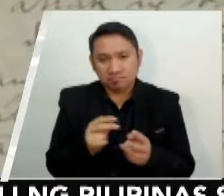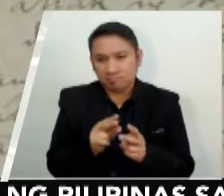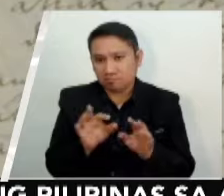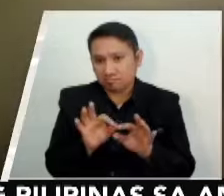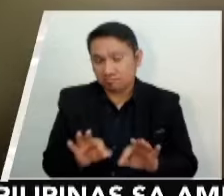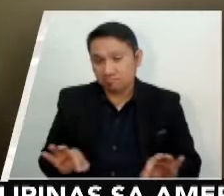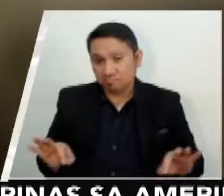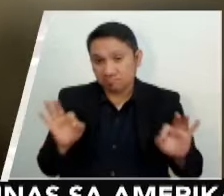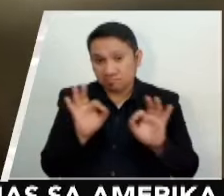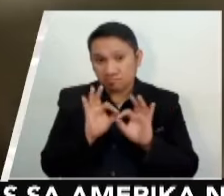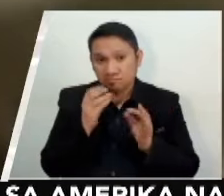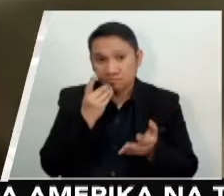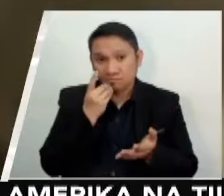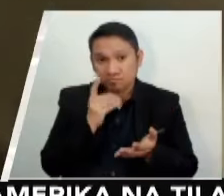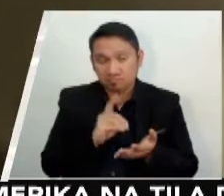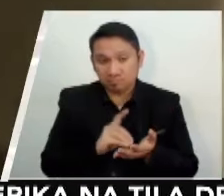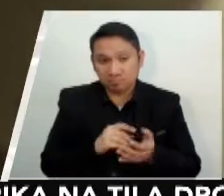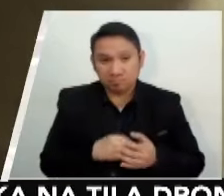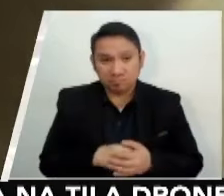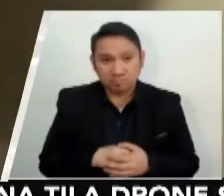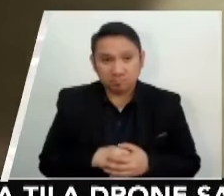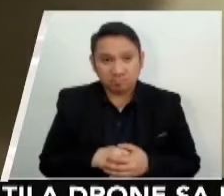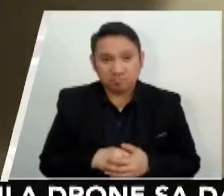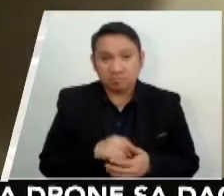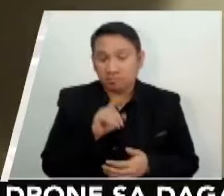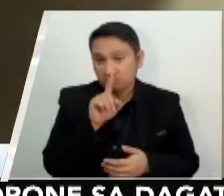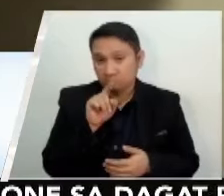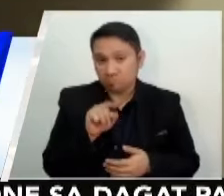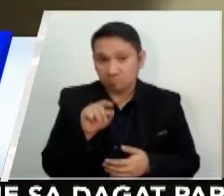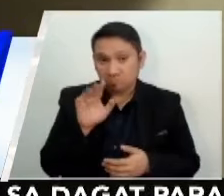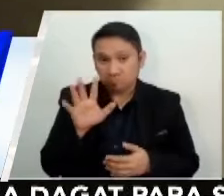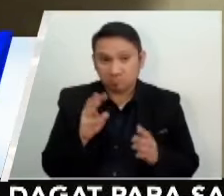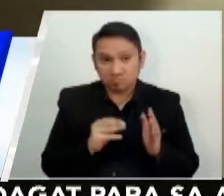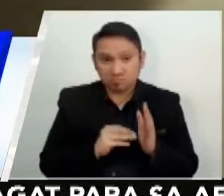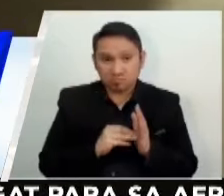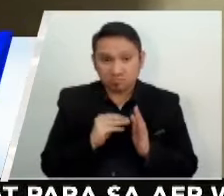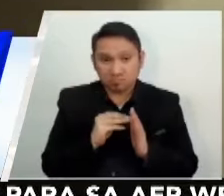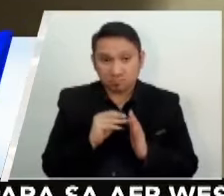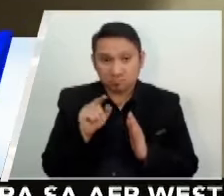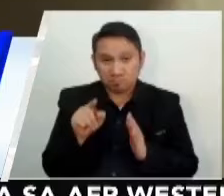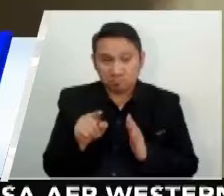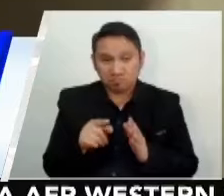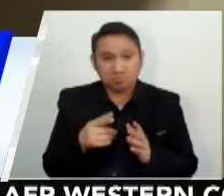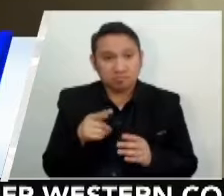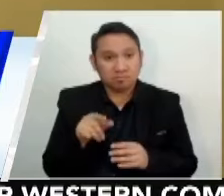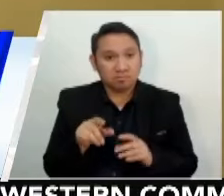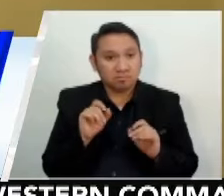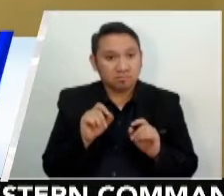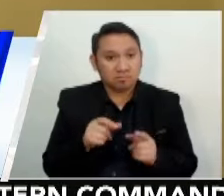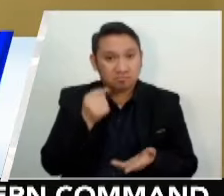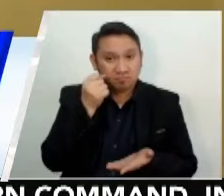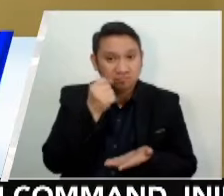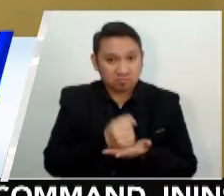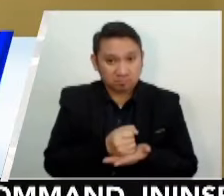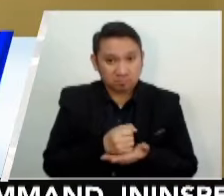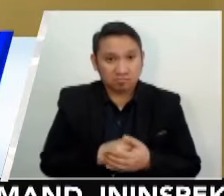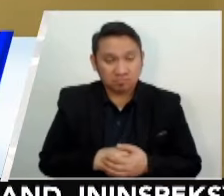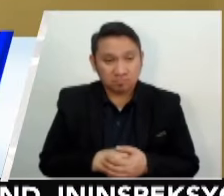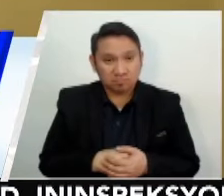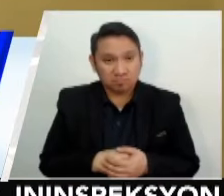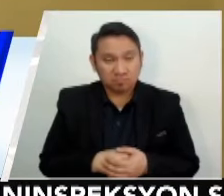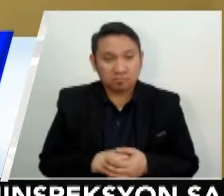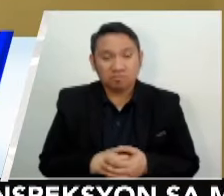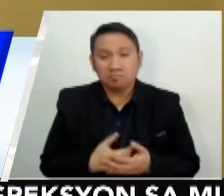samahan. Nasa 1.5 million pesos daw ang opening bid para sa natatanging selyo. Ipapa-auction din